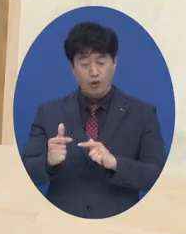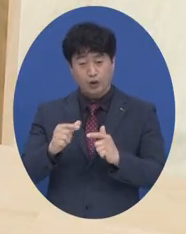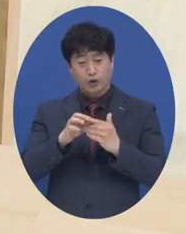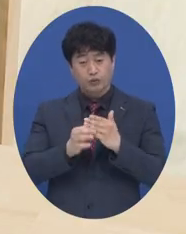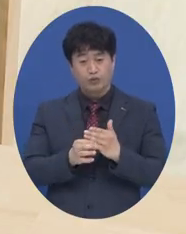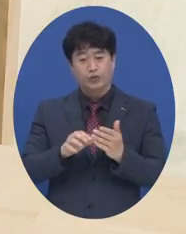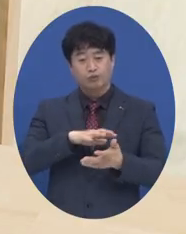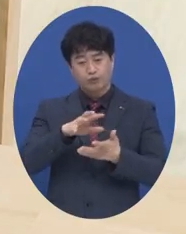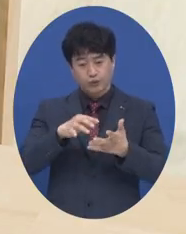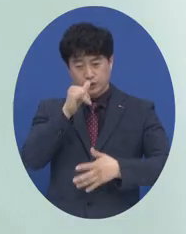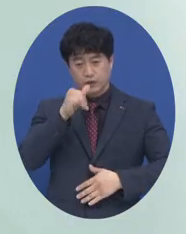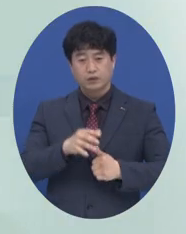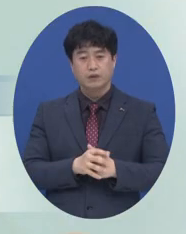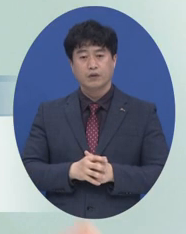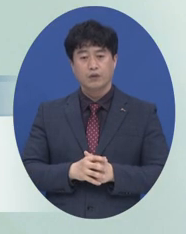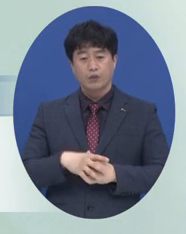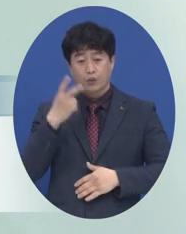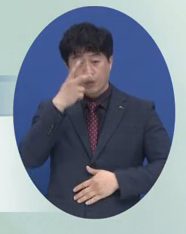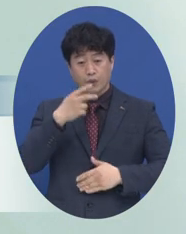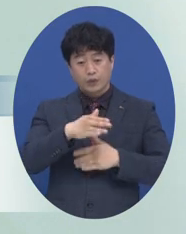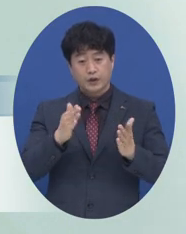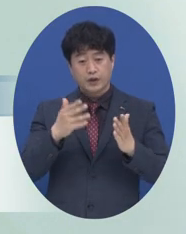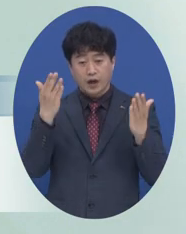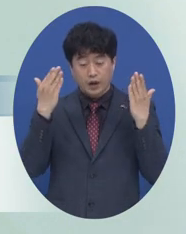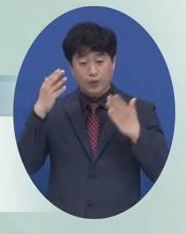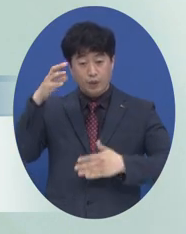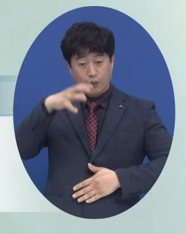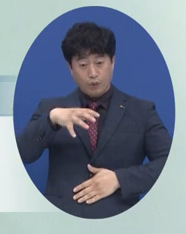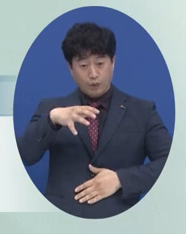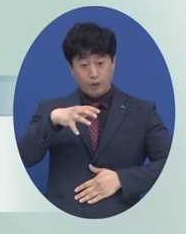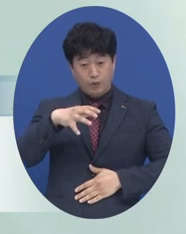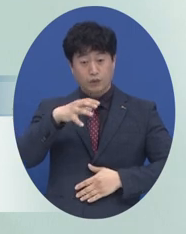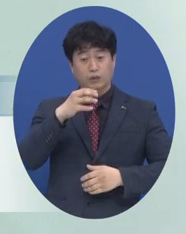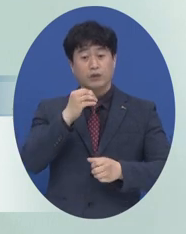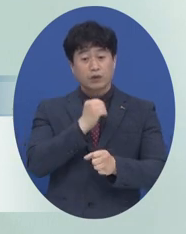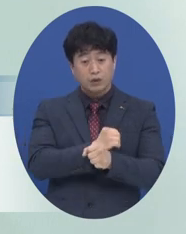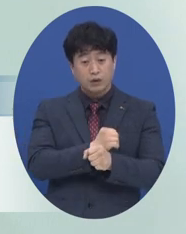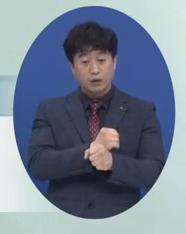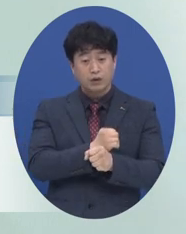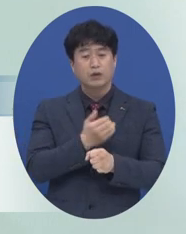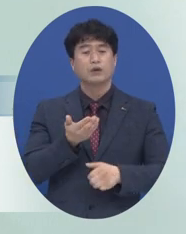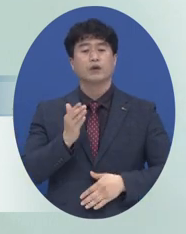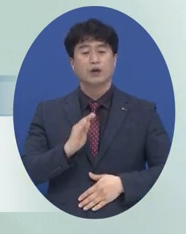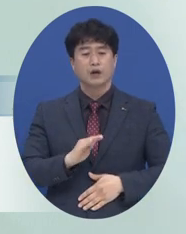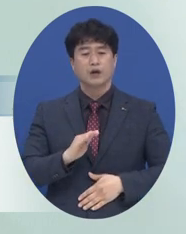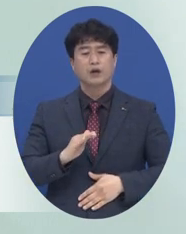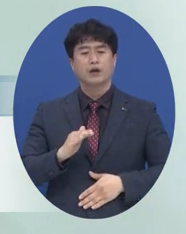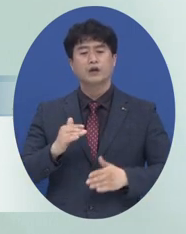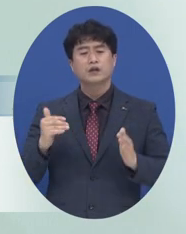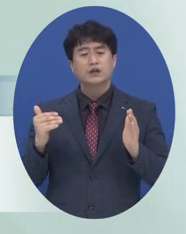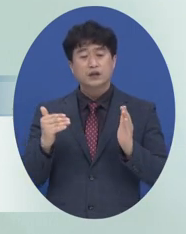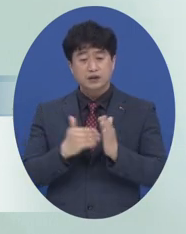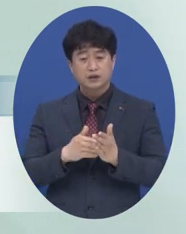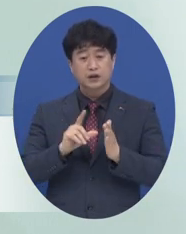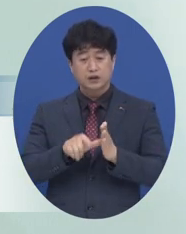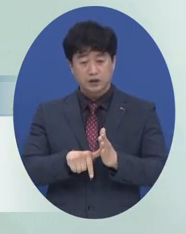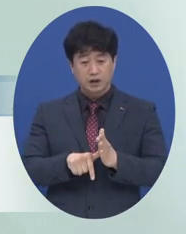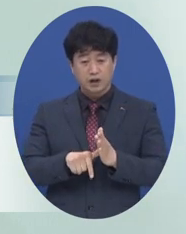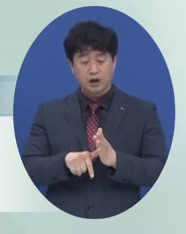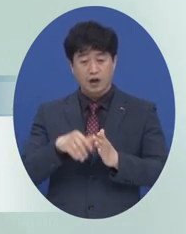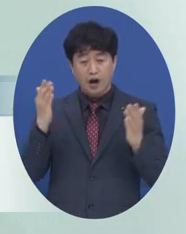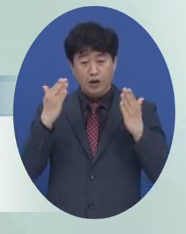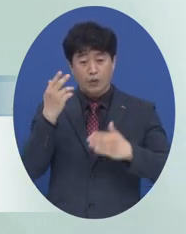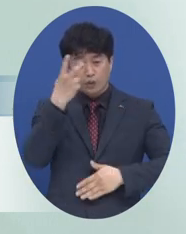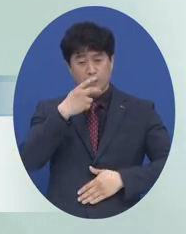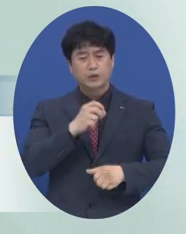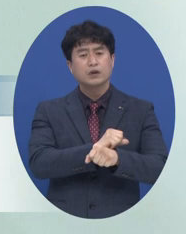놀이도 합니다. 돌봄 교실을 학교에서 이제 하고 있었어요. 하고 있었는데 이제 끝나는 시간이 학교